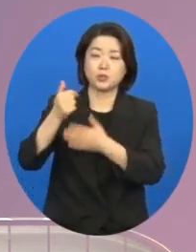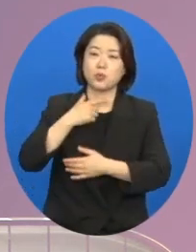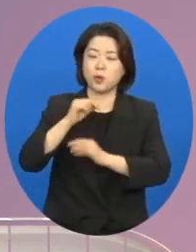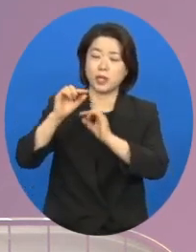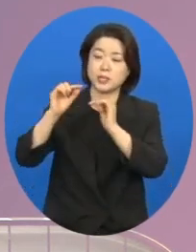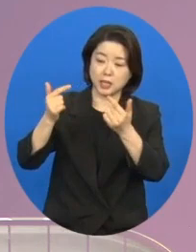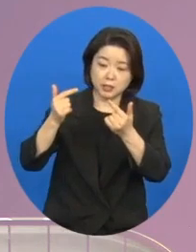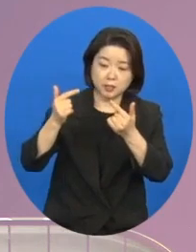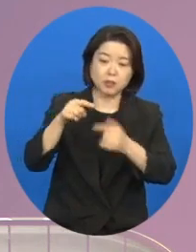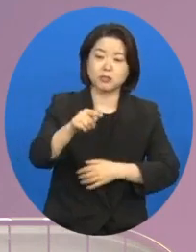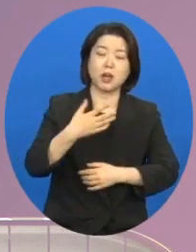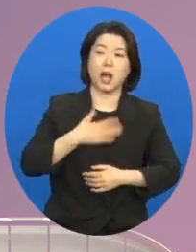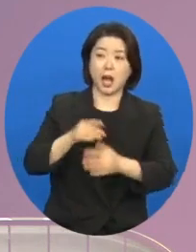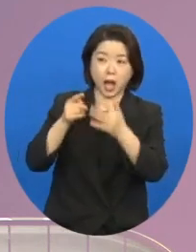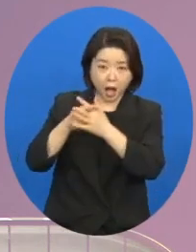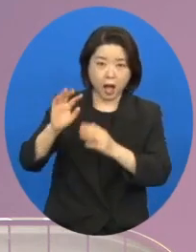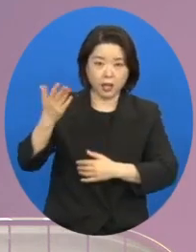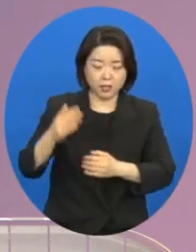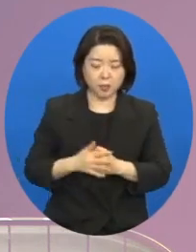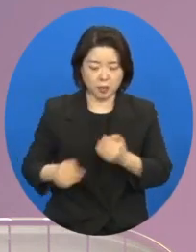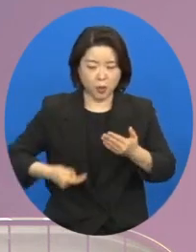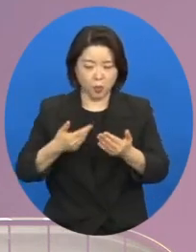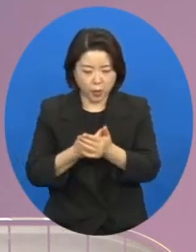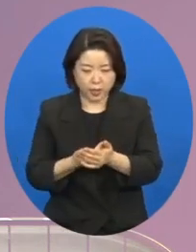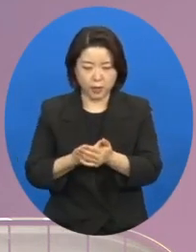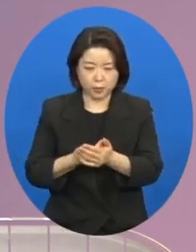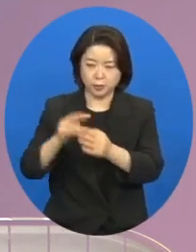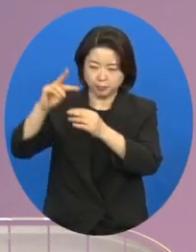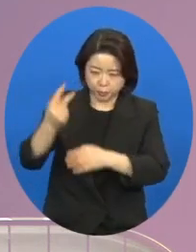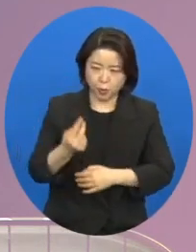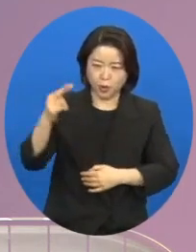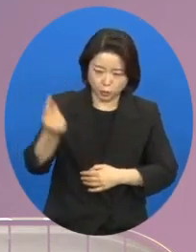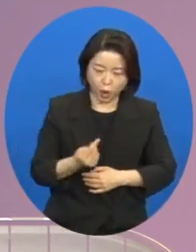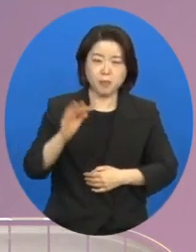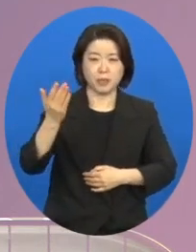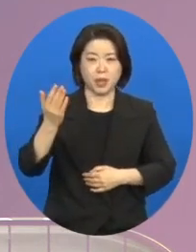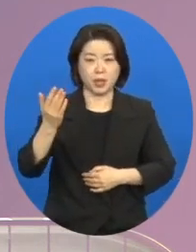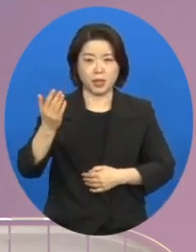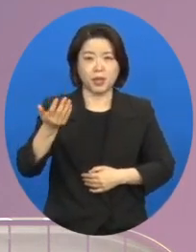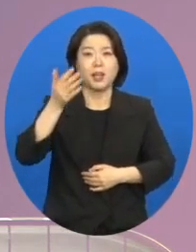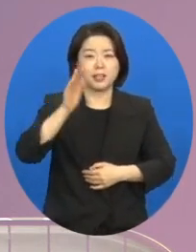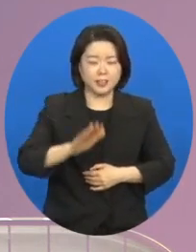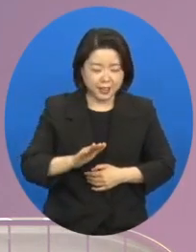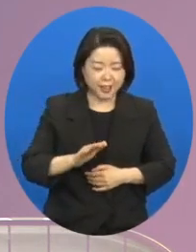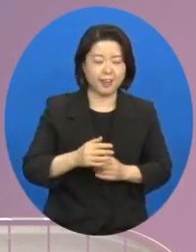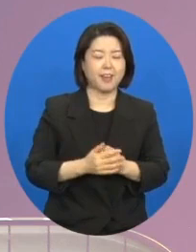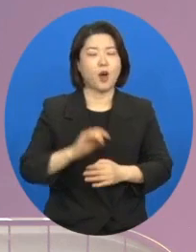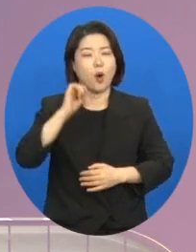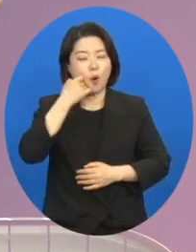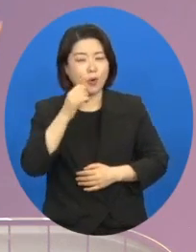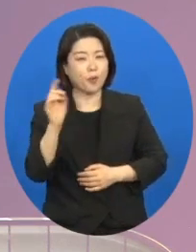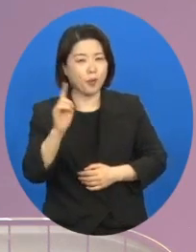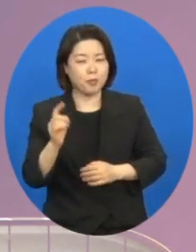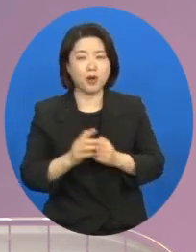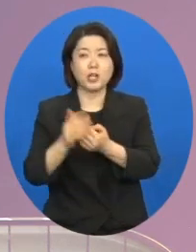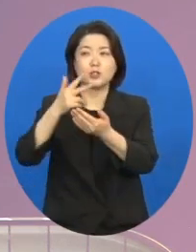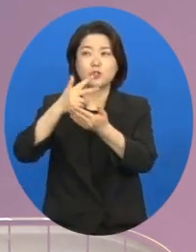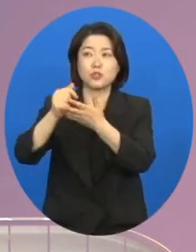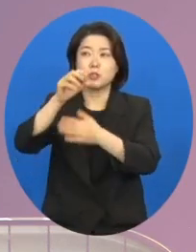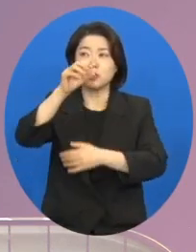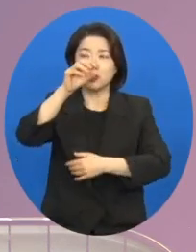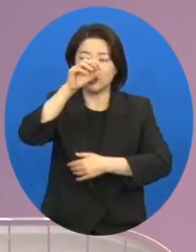것들을 알게 되면 뭐 회개하고 다시 돌이키면 되는데요, 참 어려운 것이 뭐가 있냐면 주님이 주신 선한